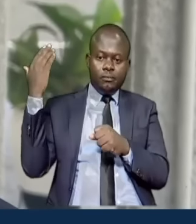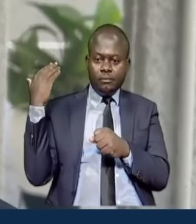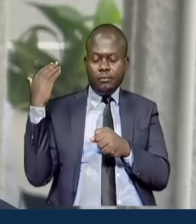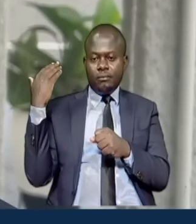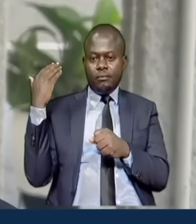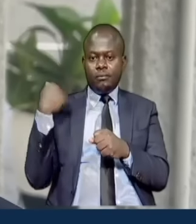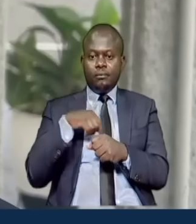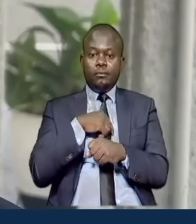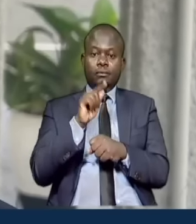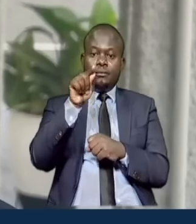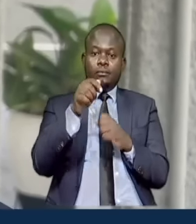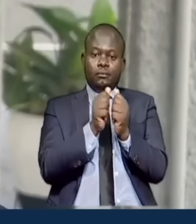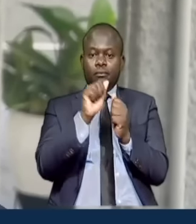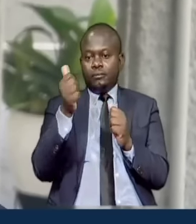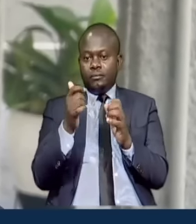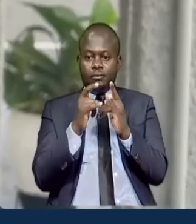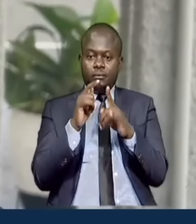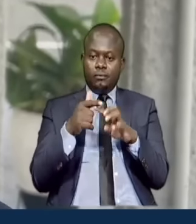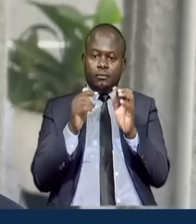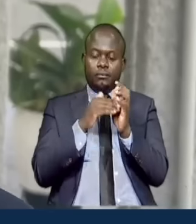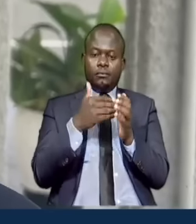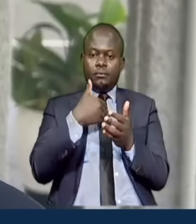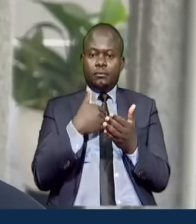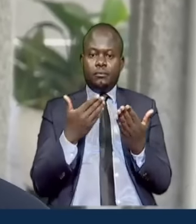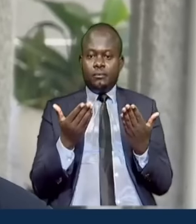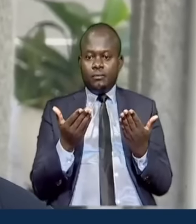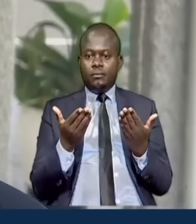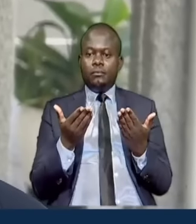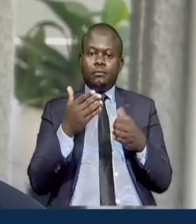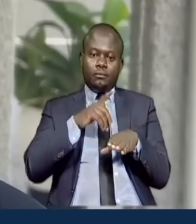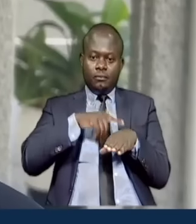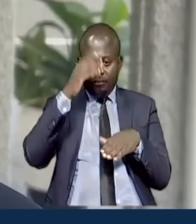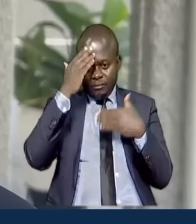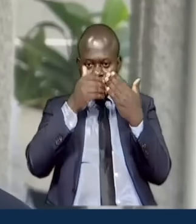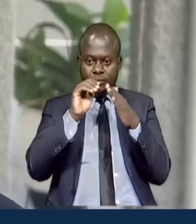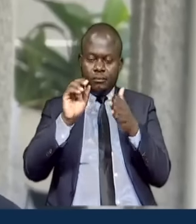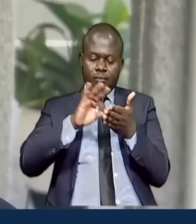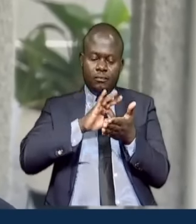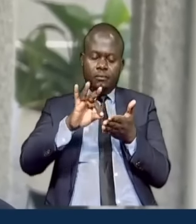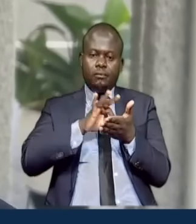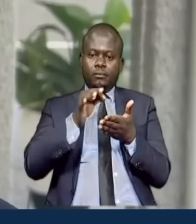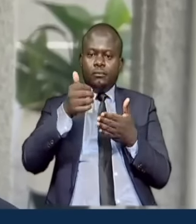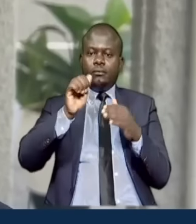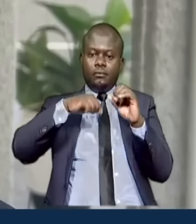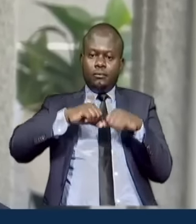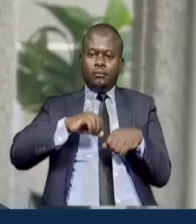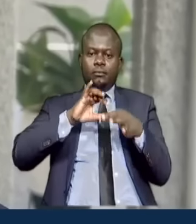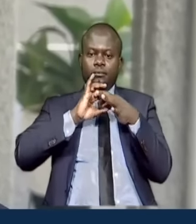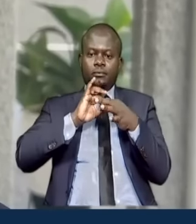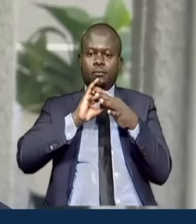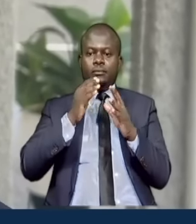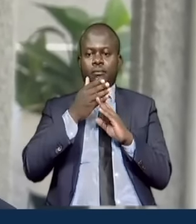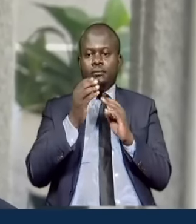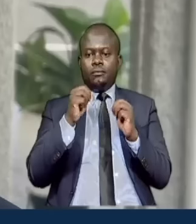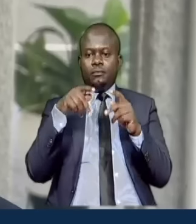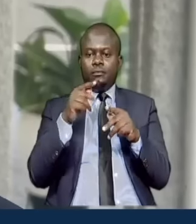Nari nagiyeyo nabwo mu yindi nama, ariko tugirana n'umwanya wo kugira ngo dusinyane ayo masezerano y'ubufatanye hagati y'inteko